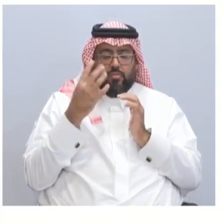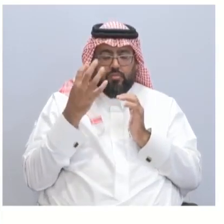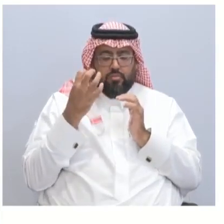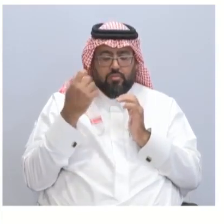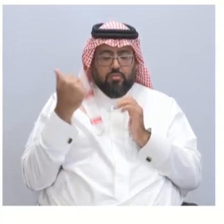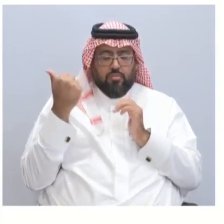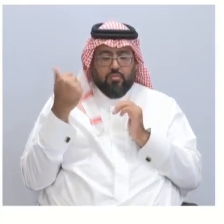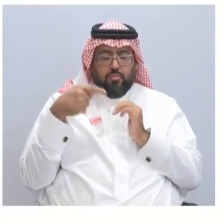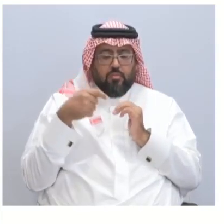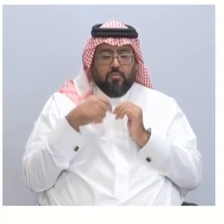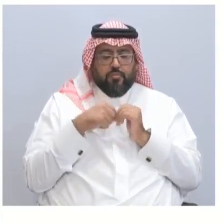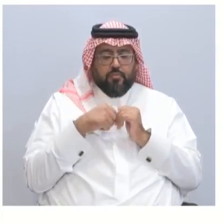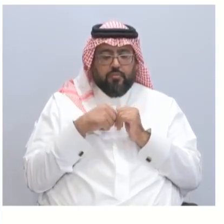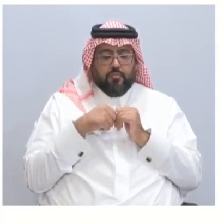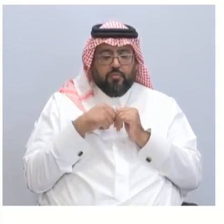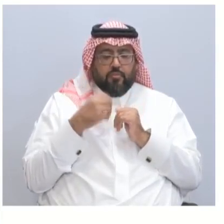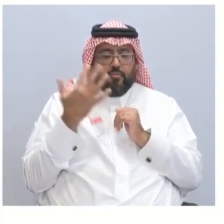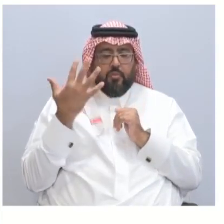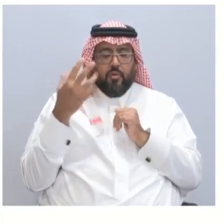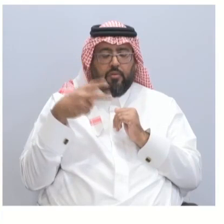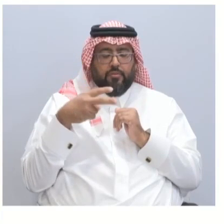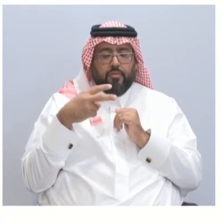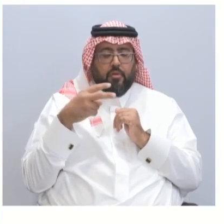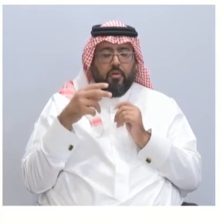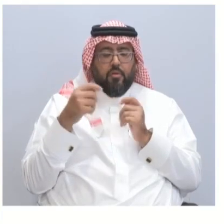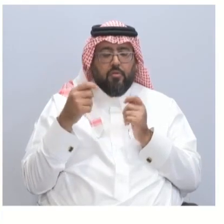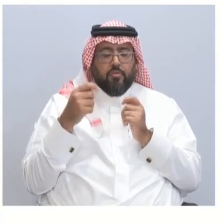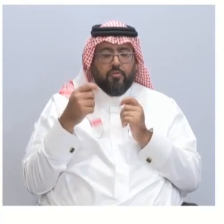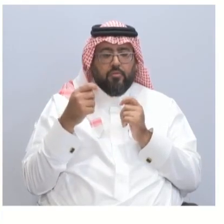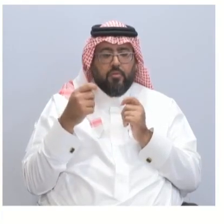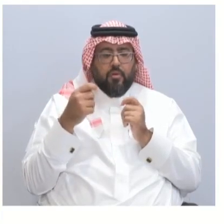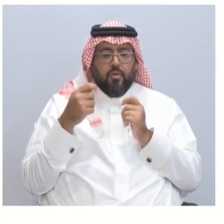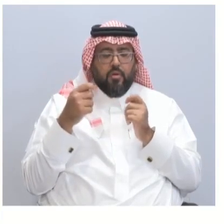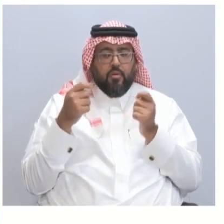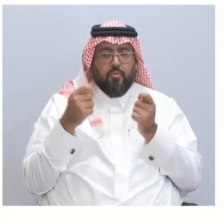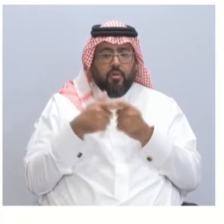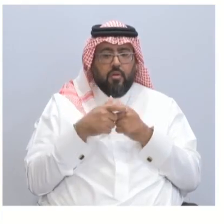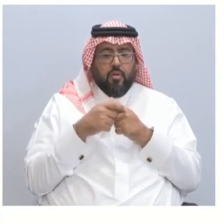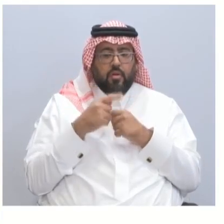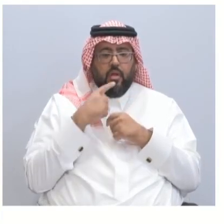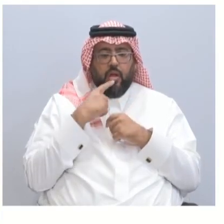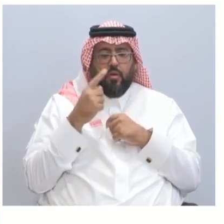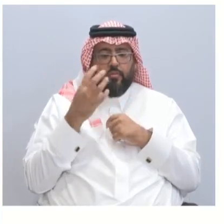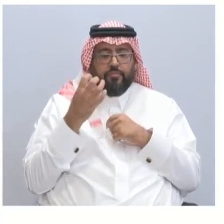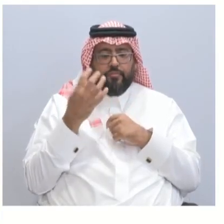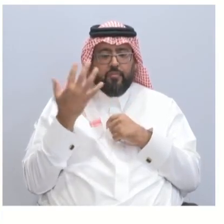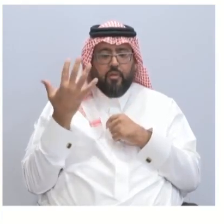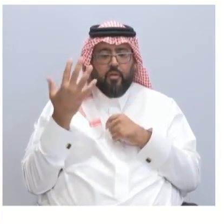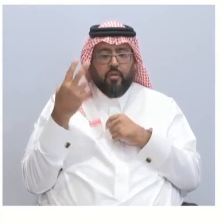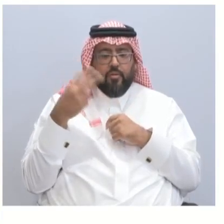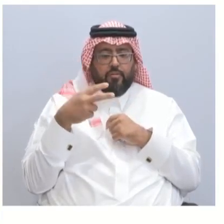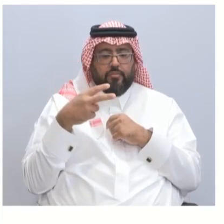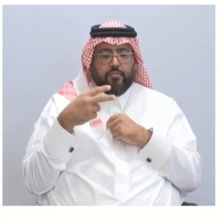1416 وصل الى 25 مليون نسمه وفي عام 1425 وصل الى